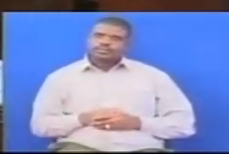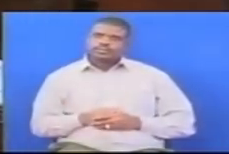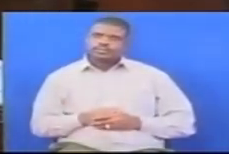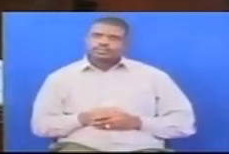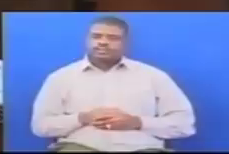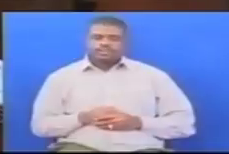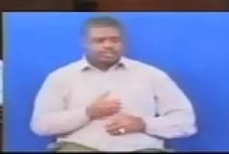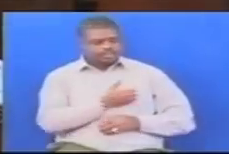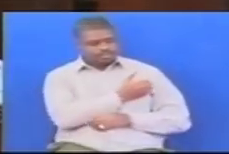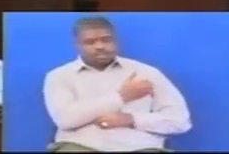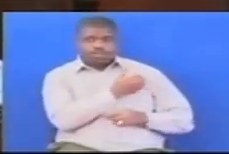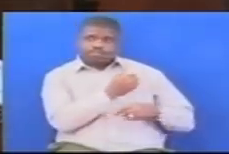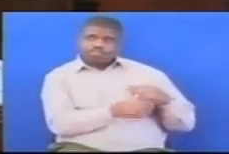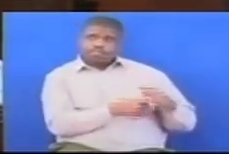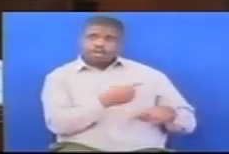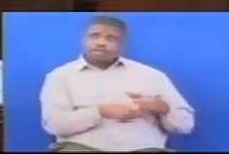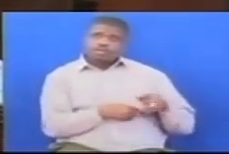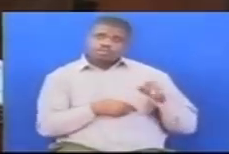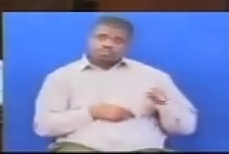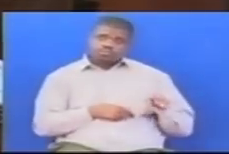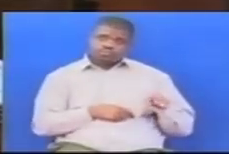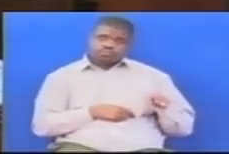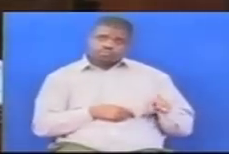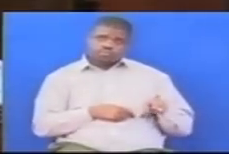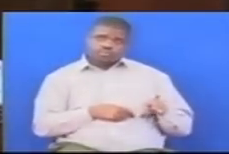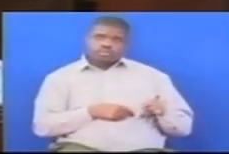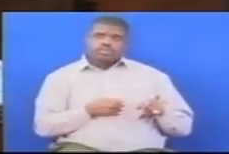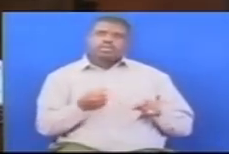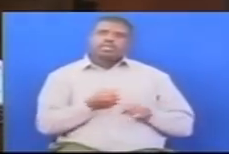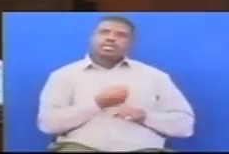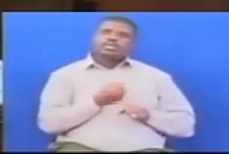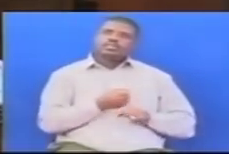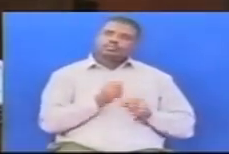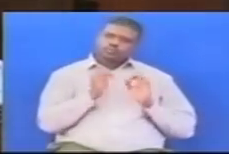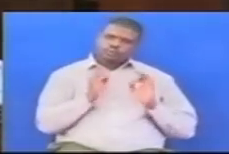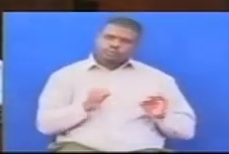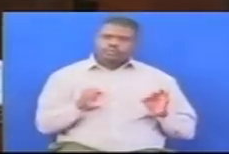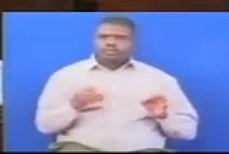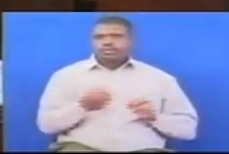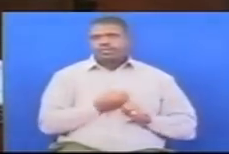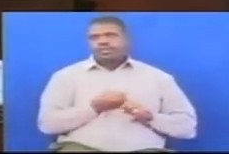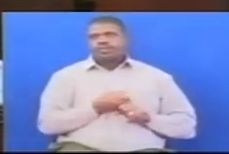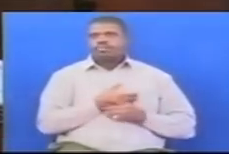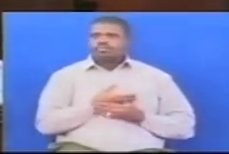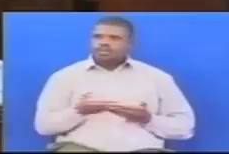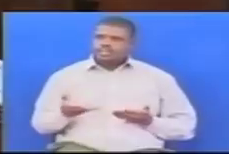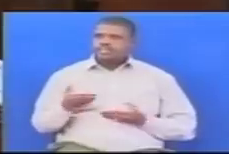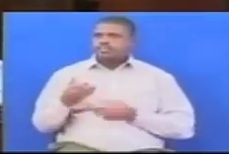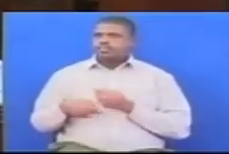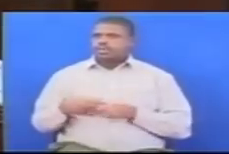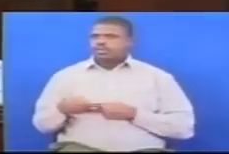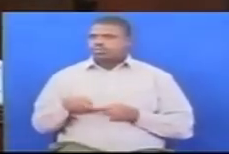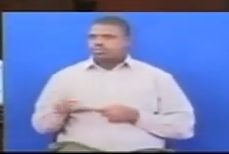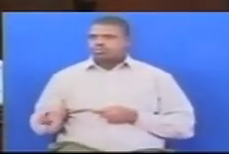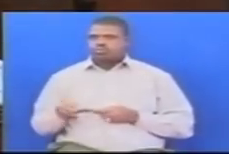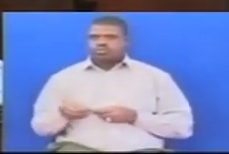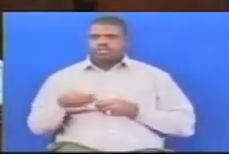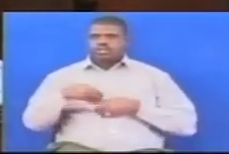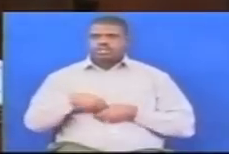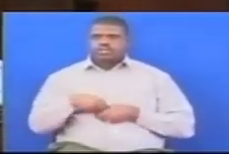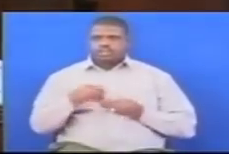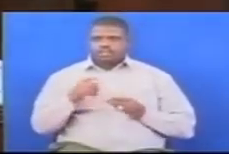uniambie mradi huu pamoja na kazi nzuri sana unayofanya, basi mradi huu nao uingizwe kwa